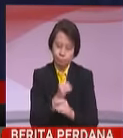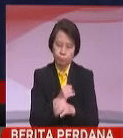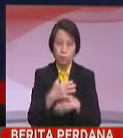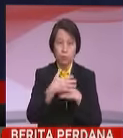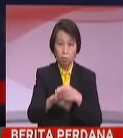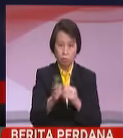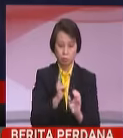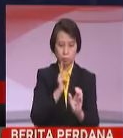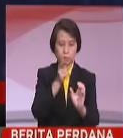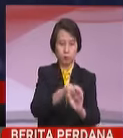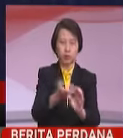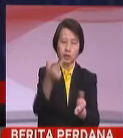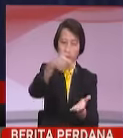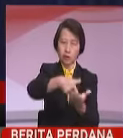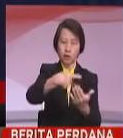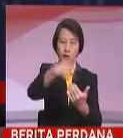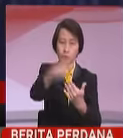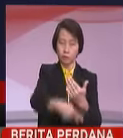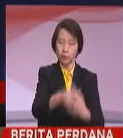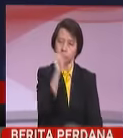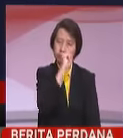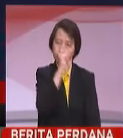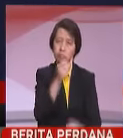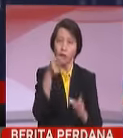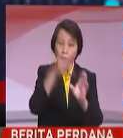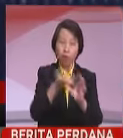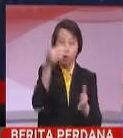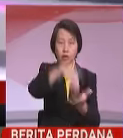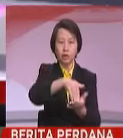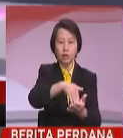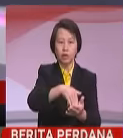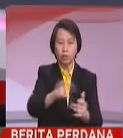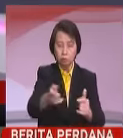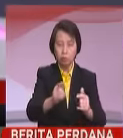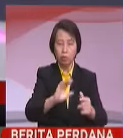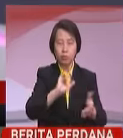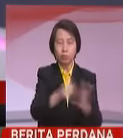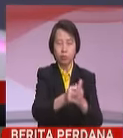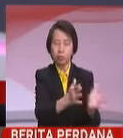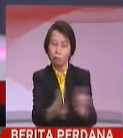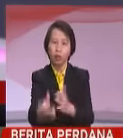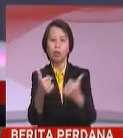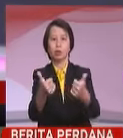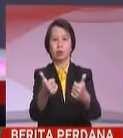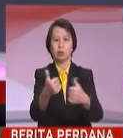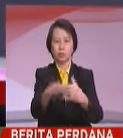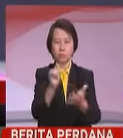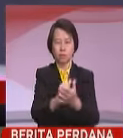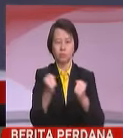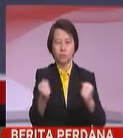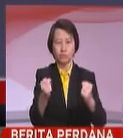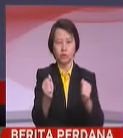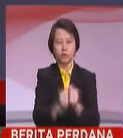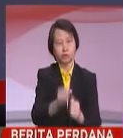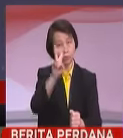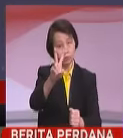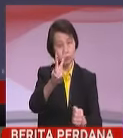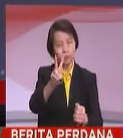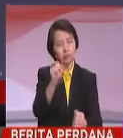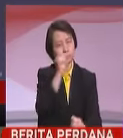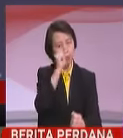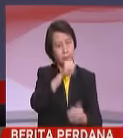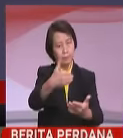Dan selepas menyertai sebuah lagi program realiti baru-baru ini, langkah seninya kembali teratur. Malah semakin mantap dengan dua single